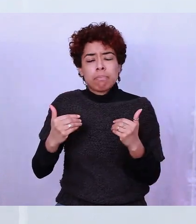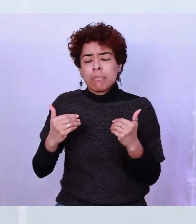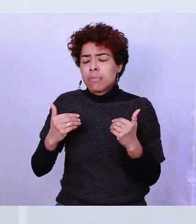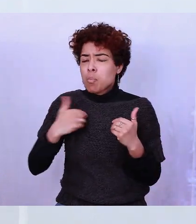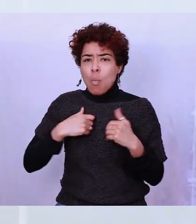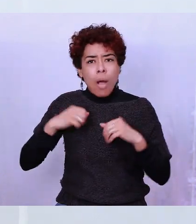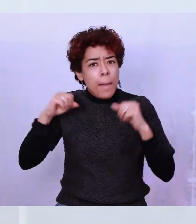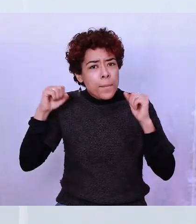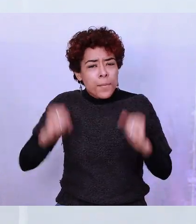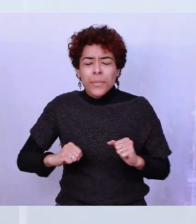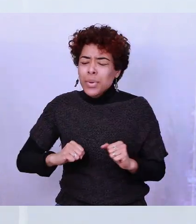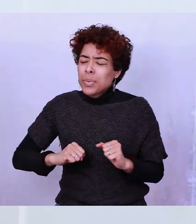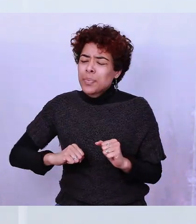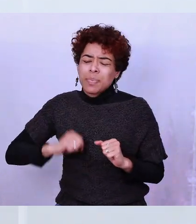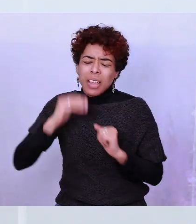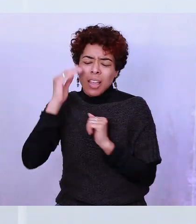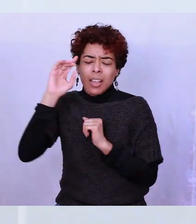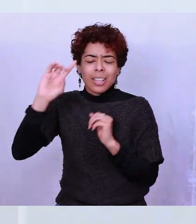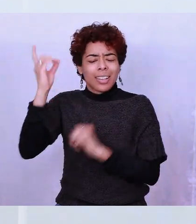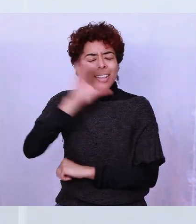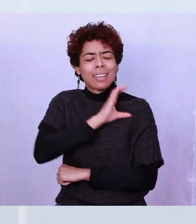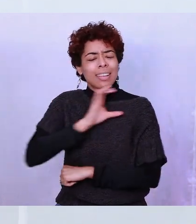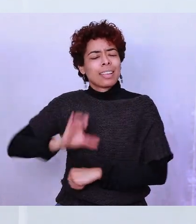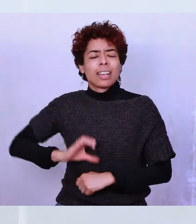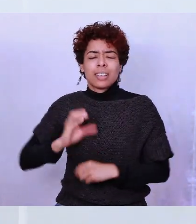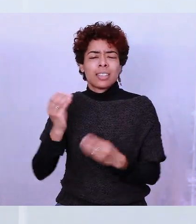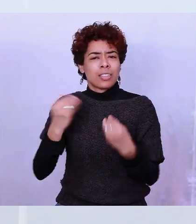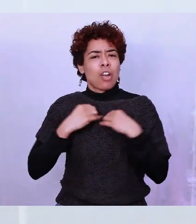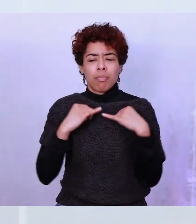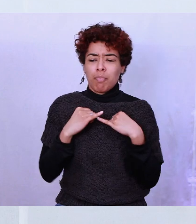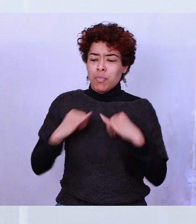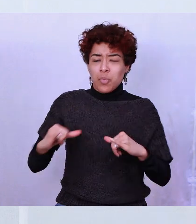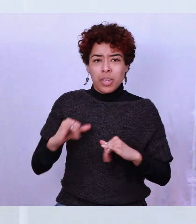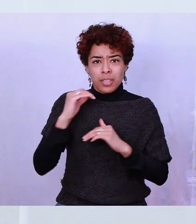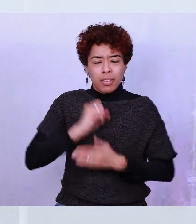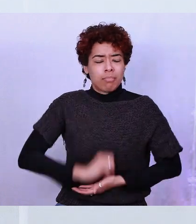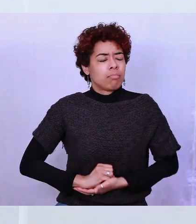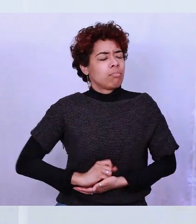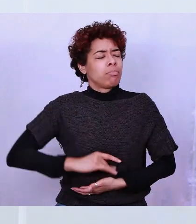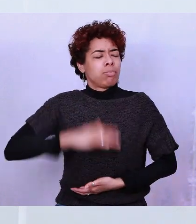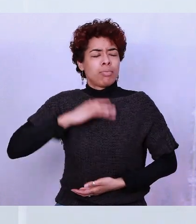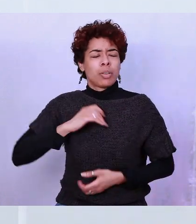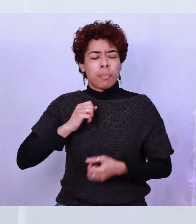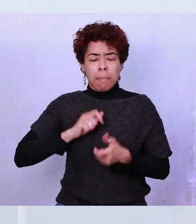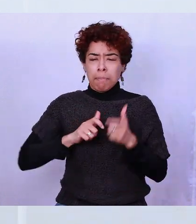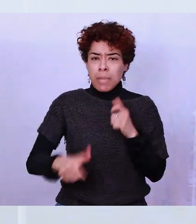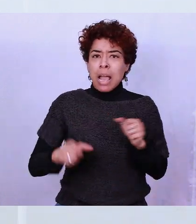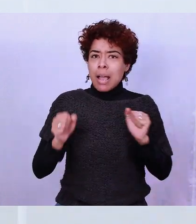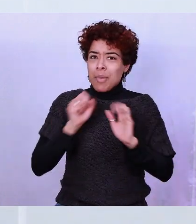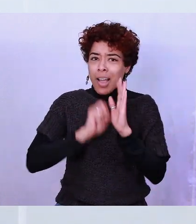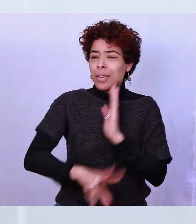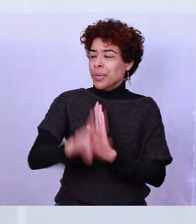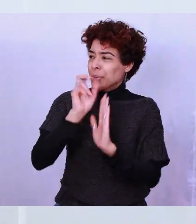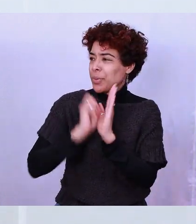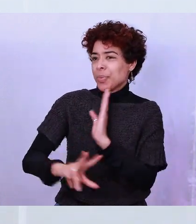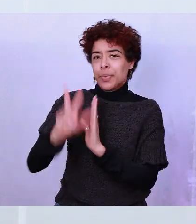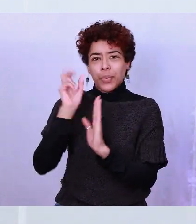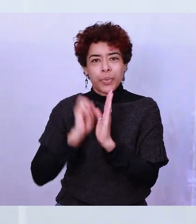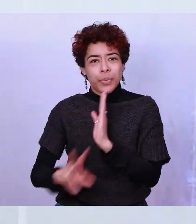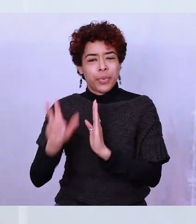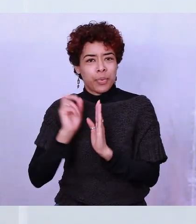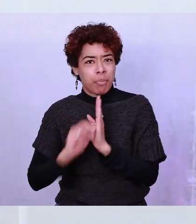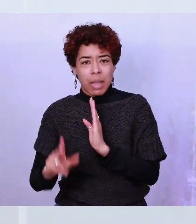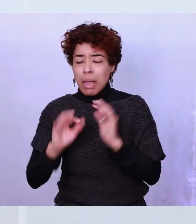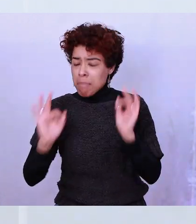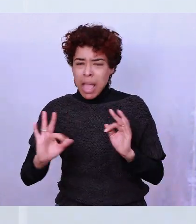que je sois rempli de l'assurance de Christ, de la puissance du Saint-Esprit, pour pouvoir annoncer la parole, quelle que soit l'opposition